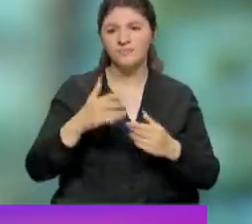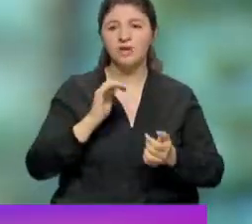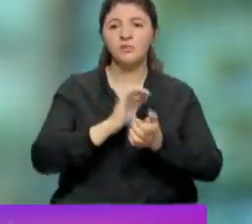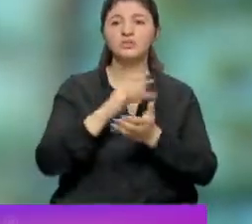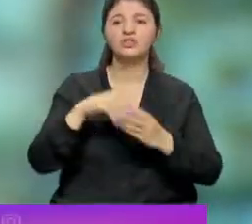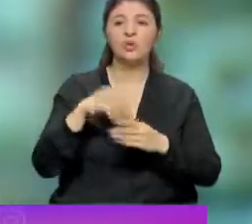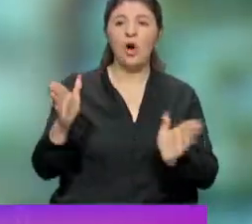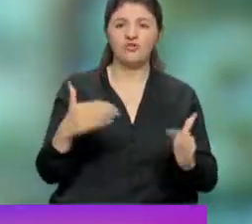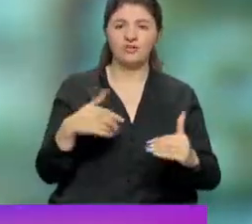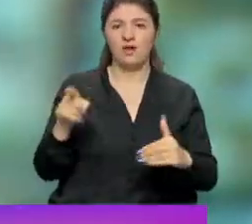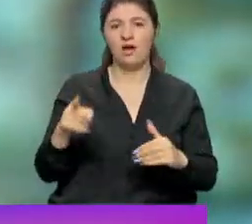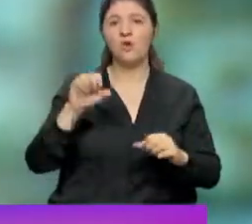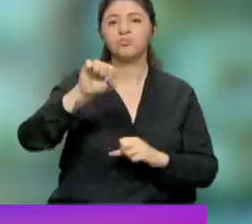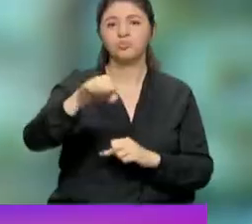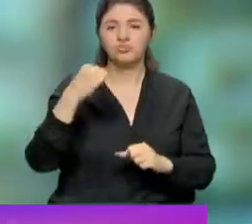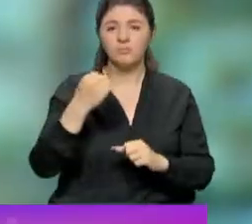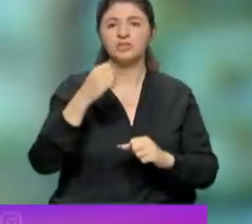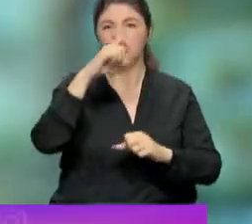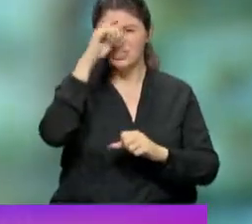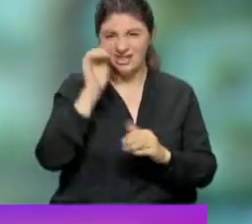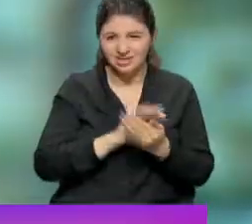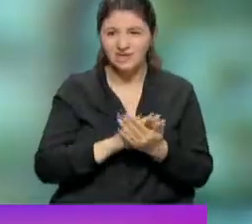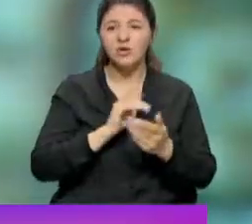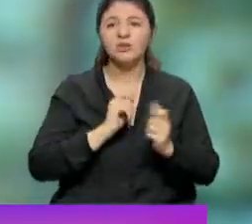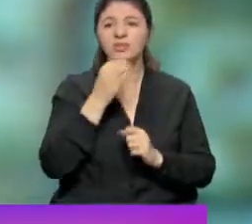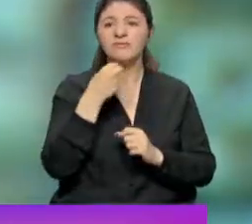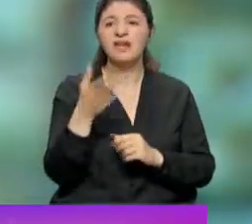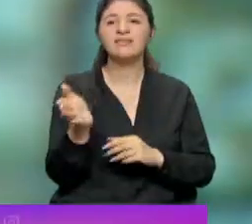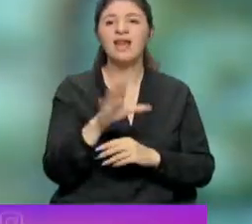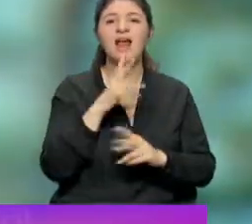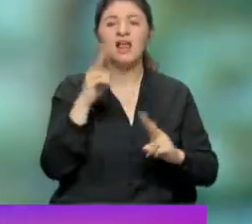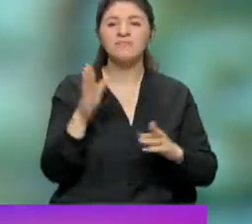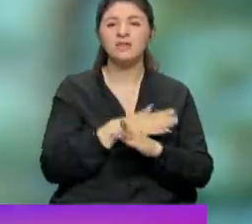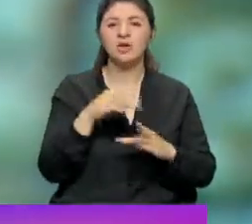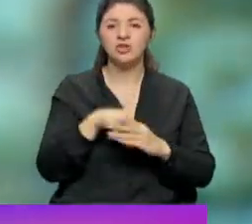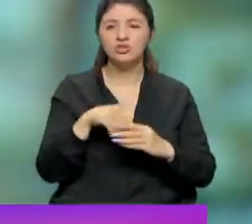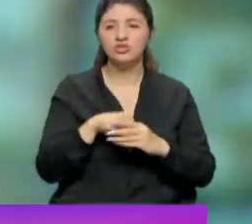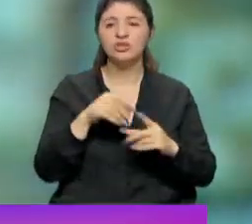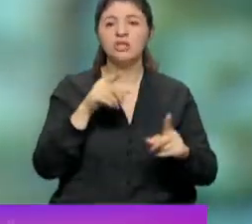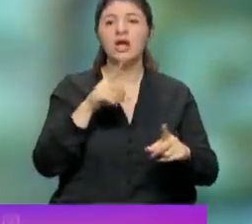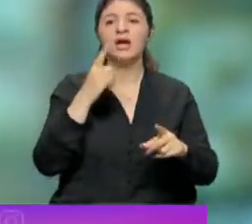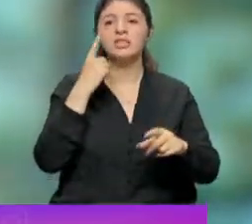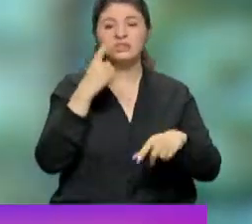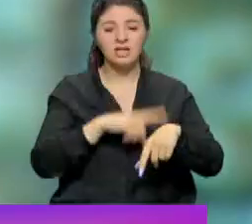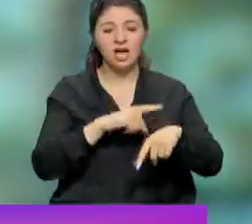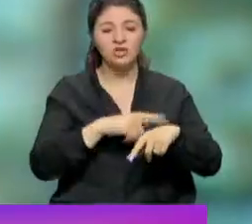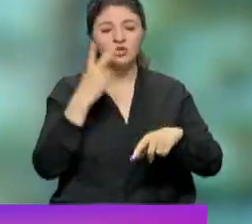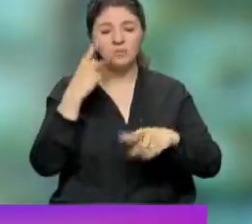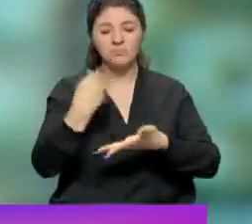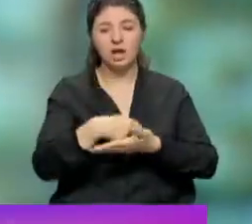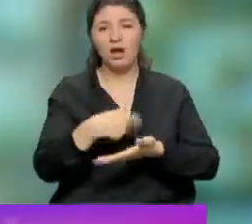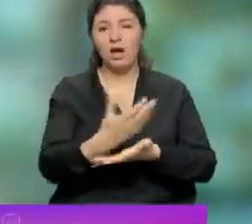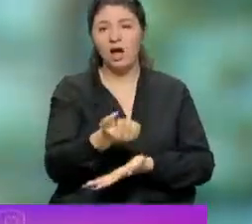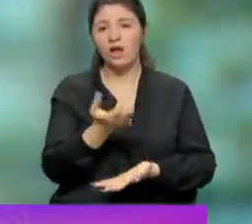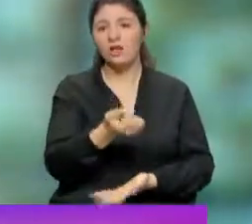cezaevindeki odada buzdolabı ısıtıcı ve kullanımına izin veren diğer elektrikli aletler için süzme saatte gösterilen kullanım